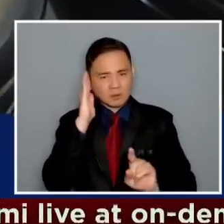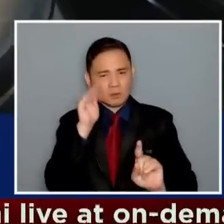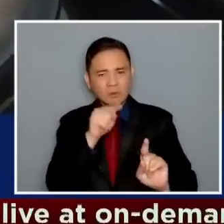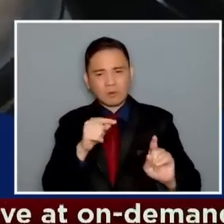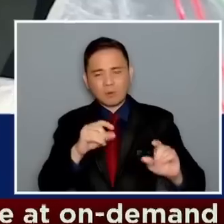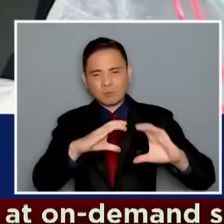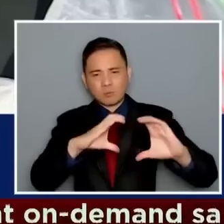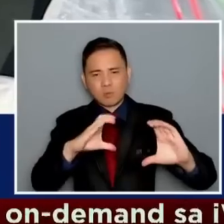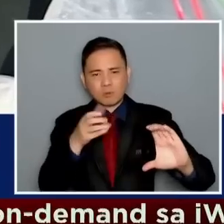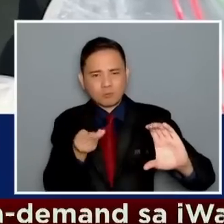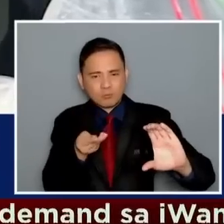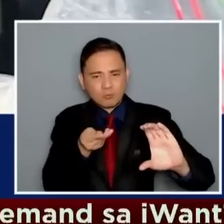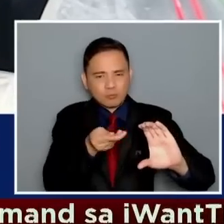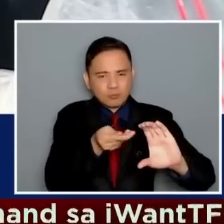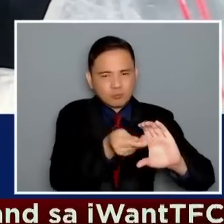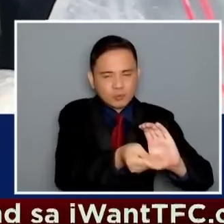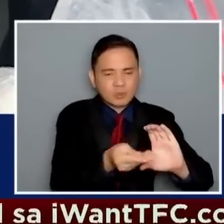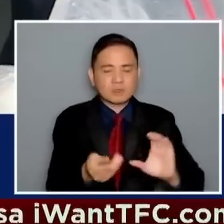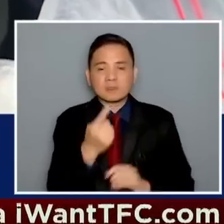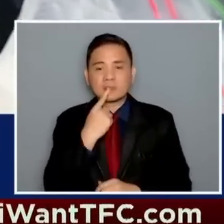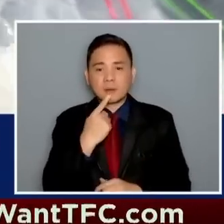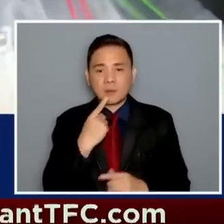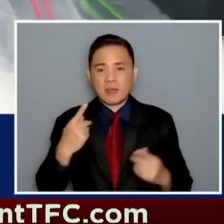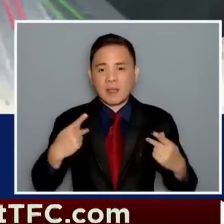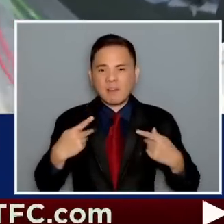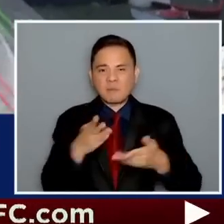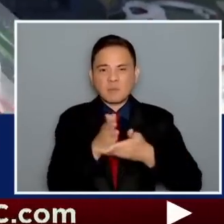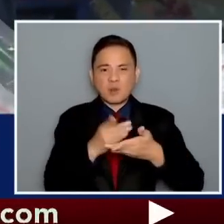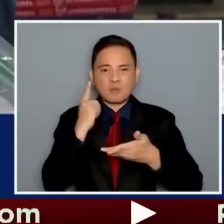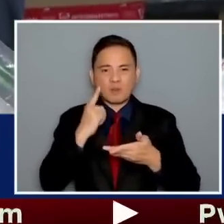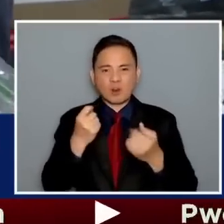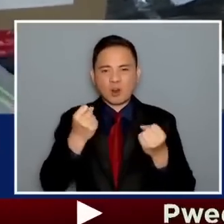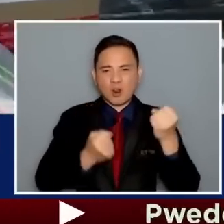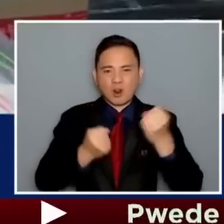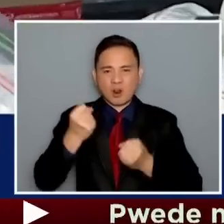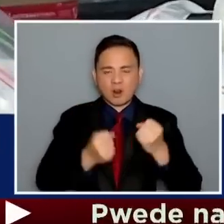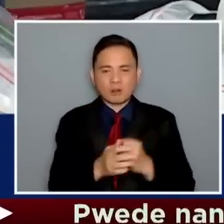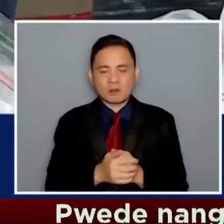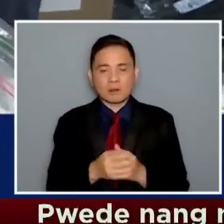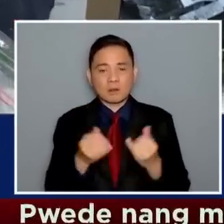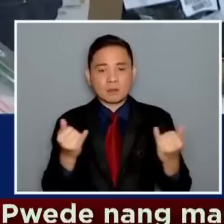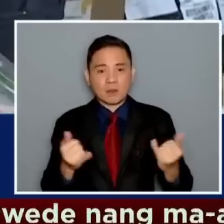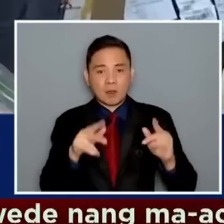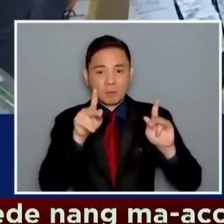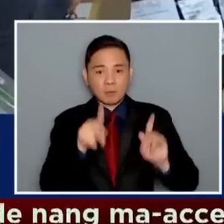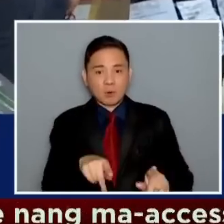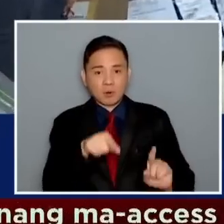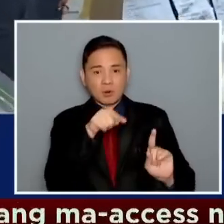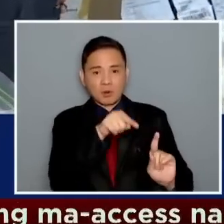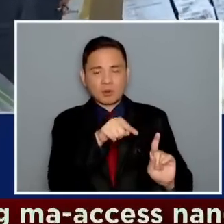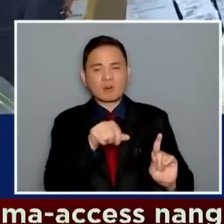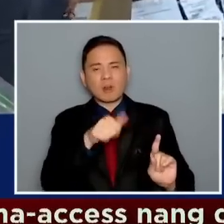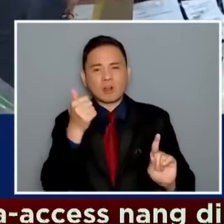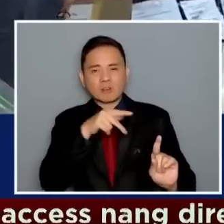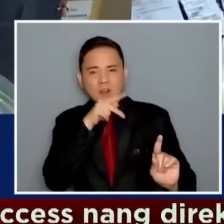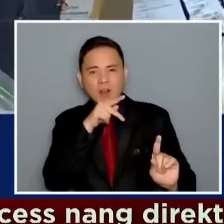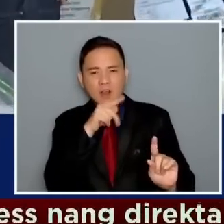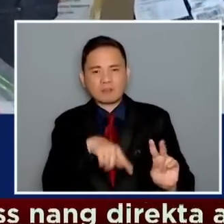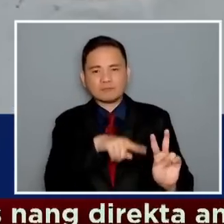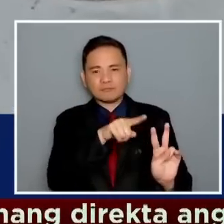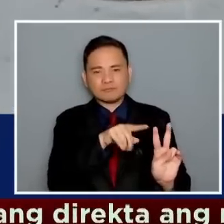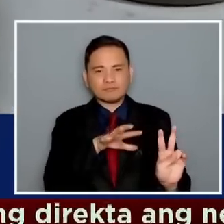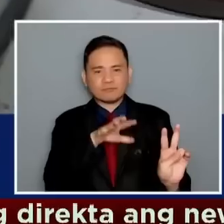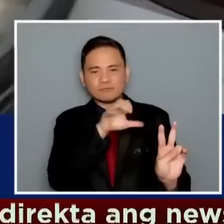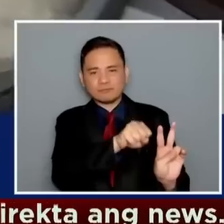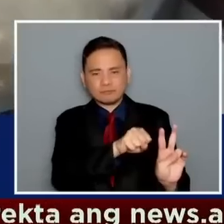unang sinabing naglalaman ng spare parts. Hawak na ng otoridad ang consignee at isa pang suspect habang sinasagawa